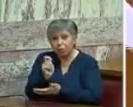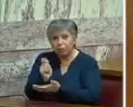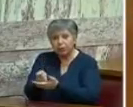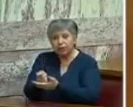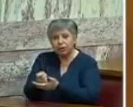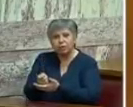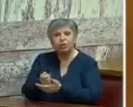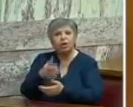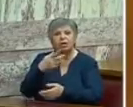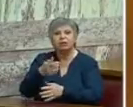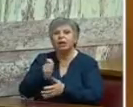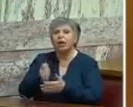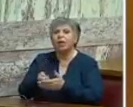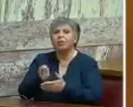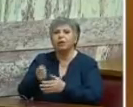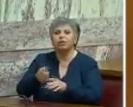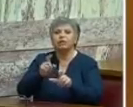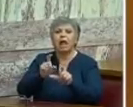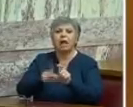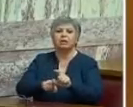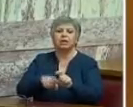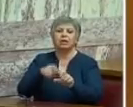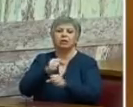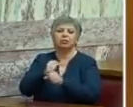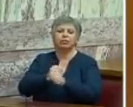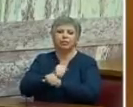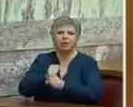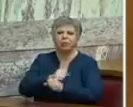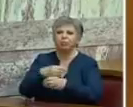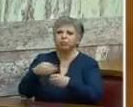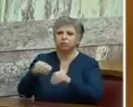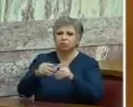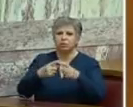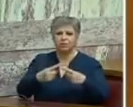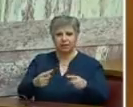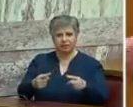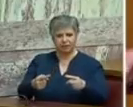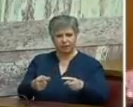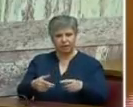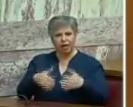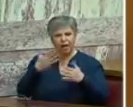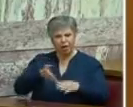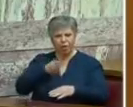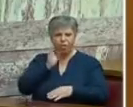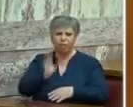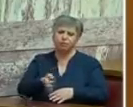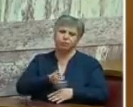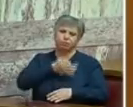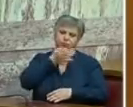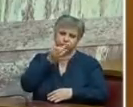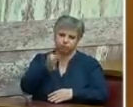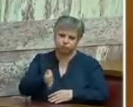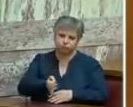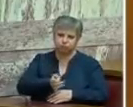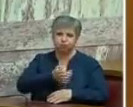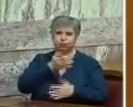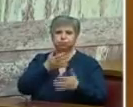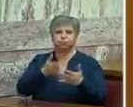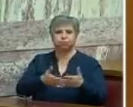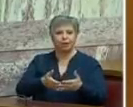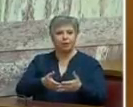φαρμακευτικές και εταιρείες. Αυτά ήταν τα έργα και η μέρα σας. Θα μπορούσα να λέω πάρα πολλά. Πρώτο συμπέρασμα της